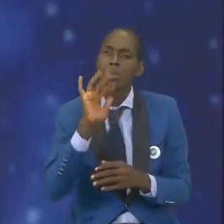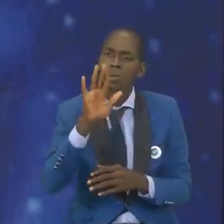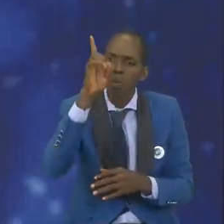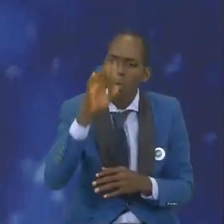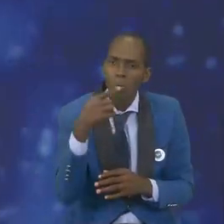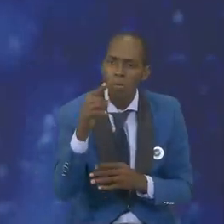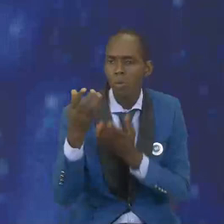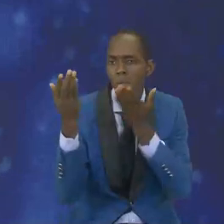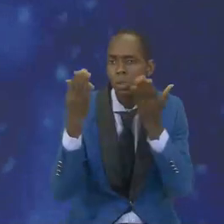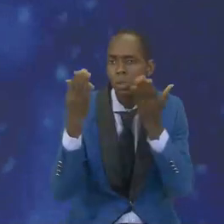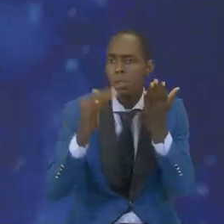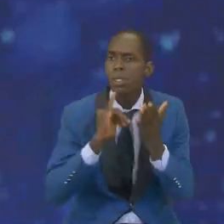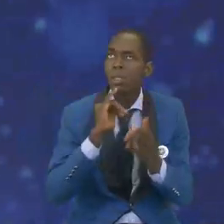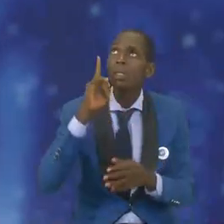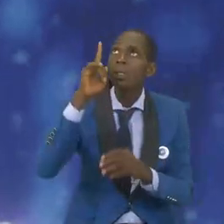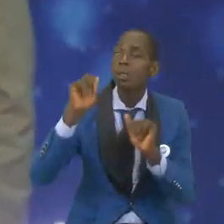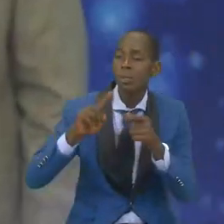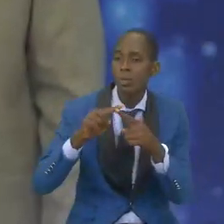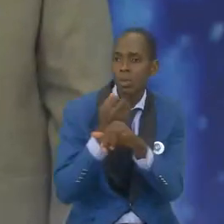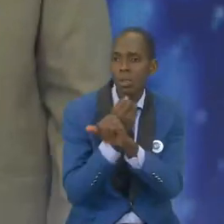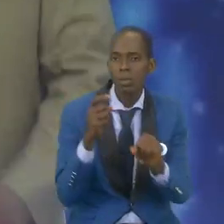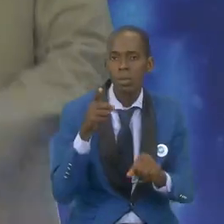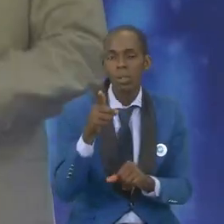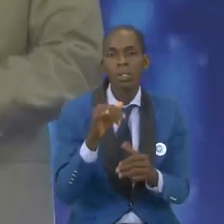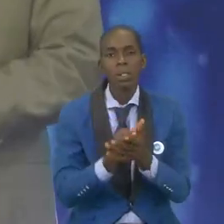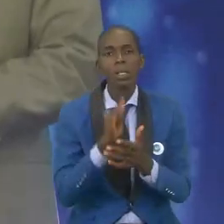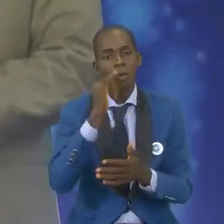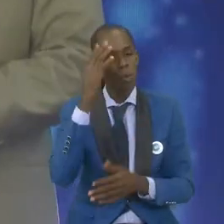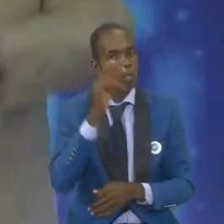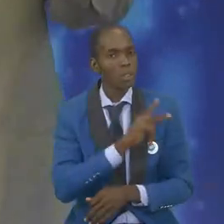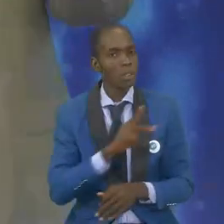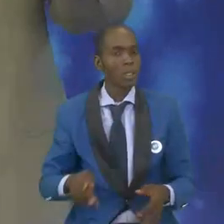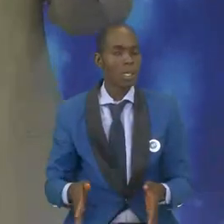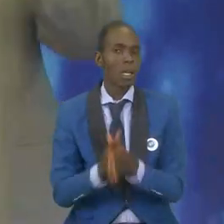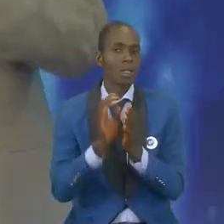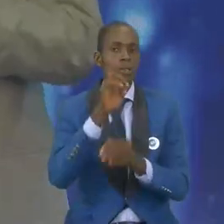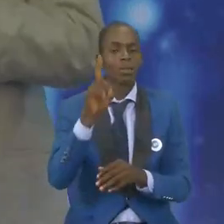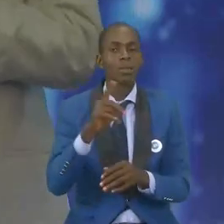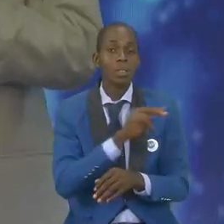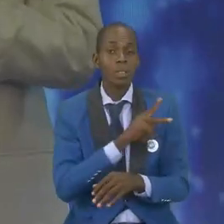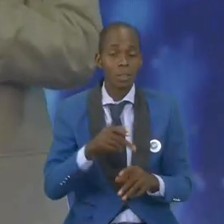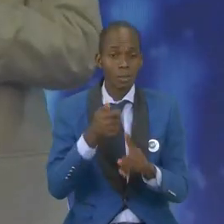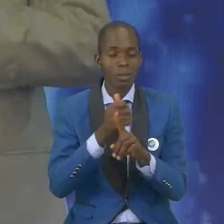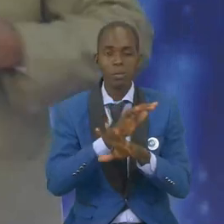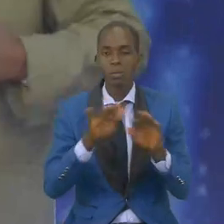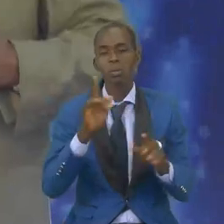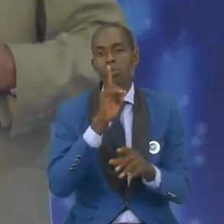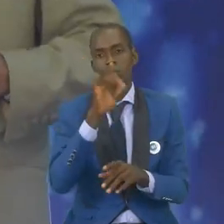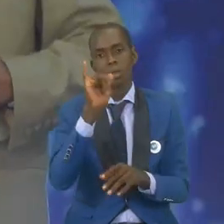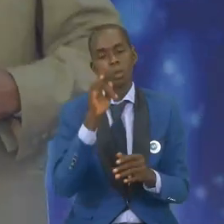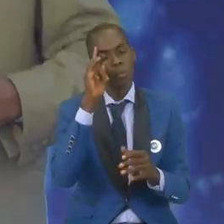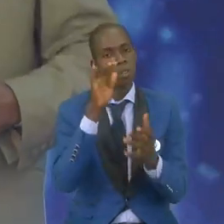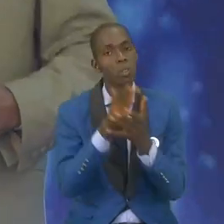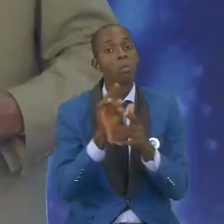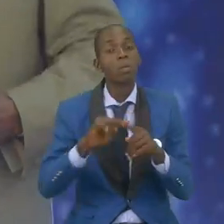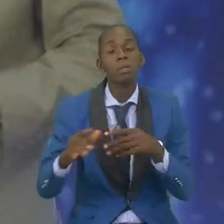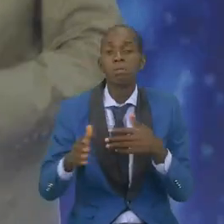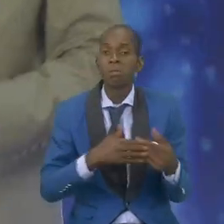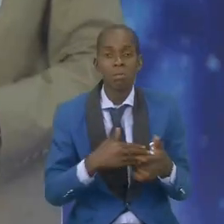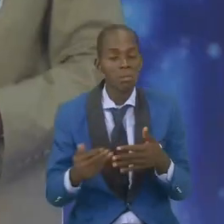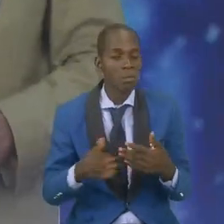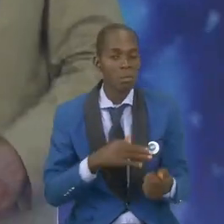voix lamentable. Est-ce que ton Dieu, que tu sais, a-t-il pu te délivrer des lions? C'est pourquoi il a posé la question. Il ne croyait